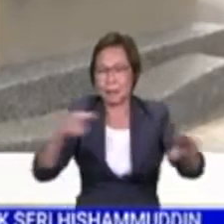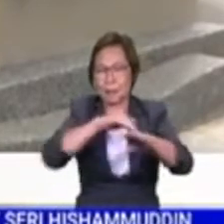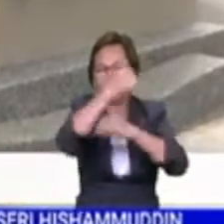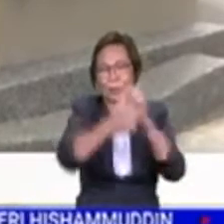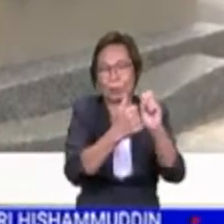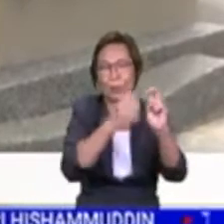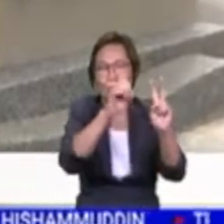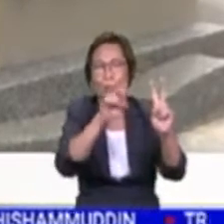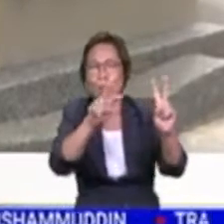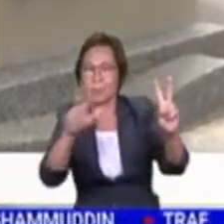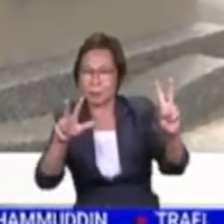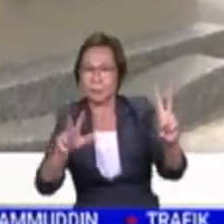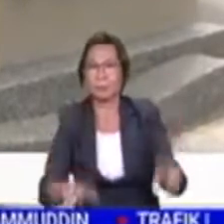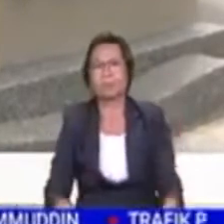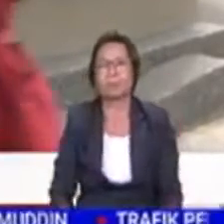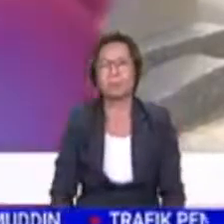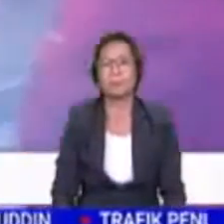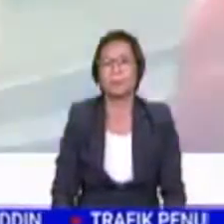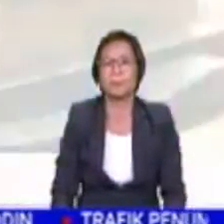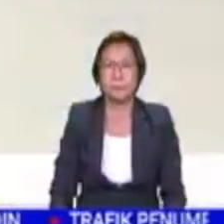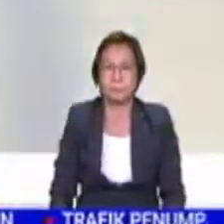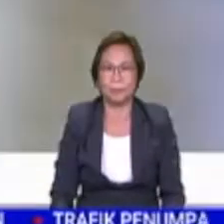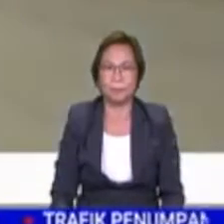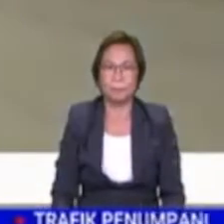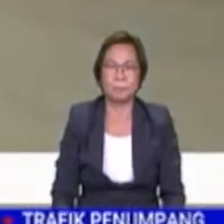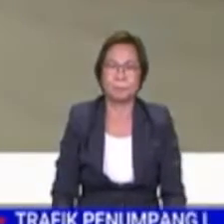pada 2023.